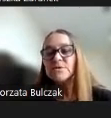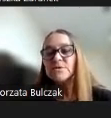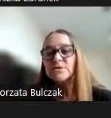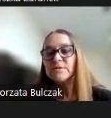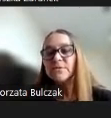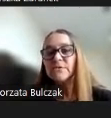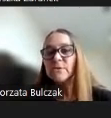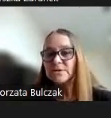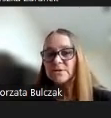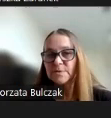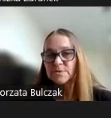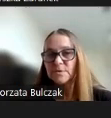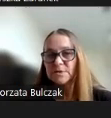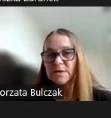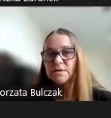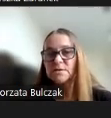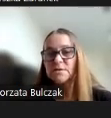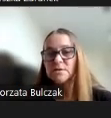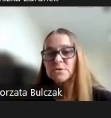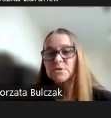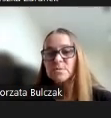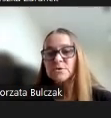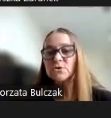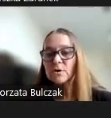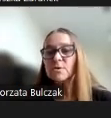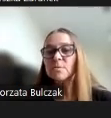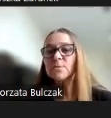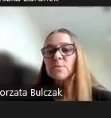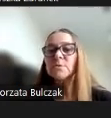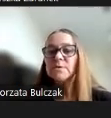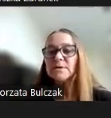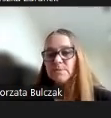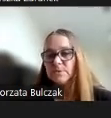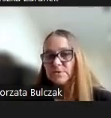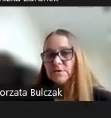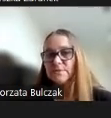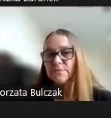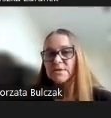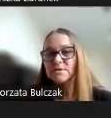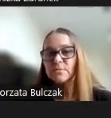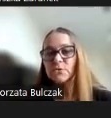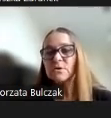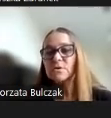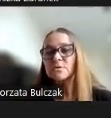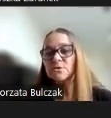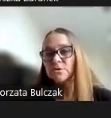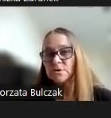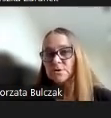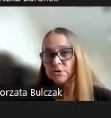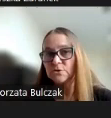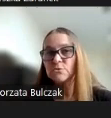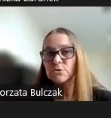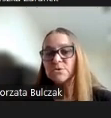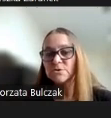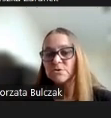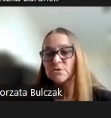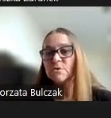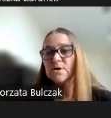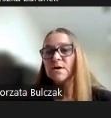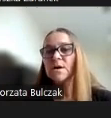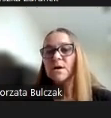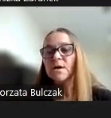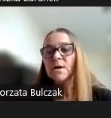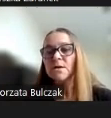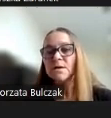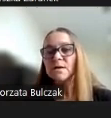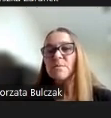chciałam powiedzieć, że właśnie pracujemy nad tym, żeby szkoły były modelem społecznym, a zatem to, czego nauczymy dzieci w